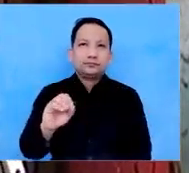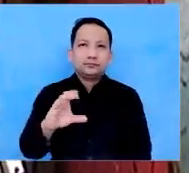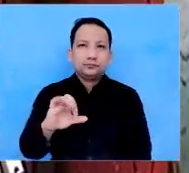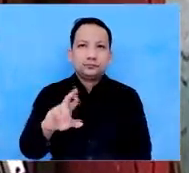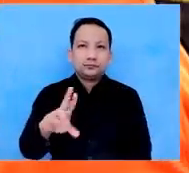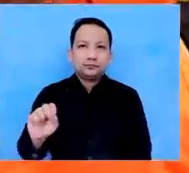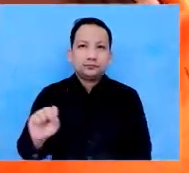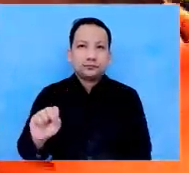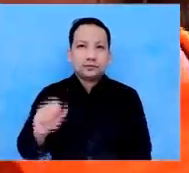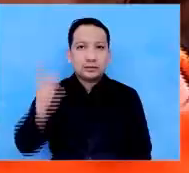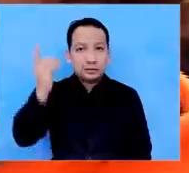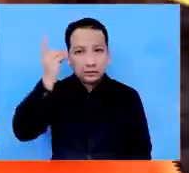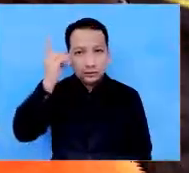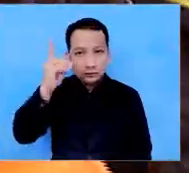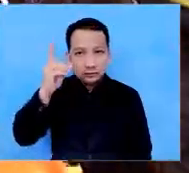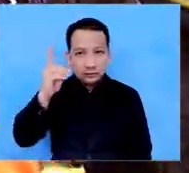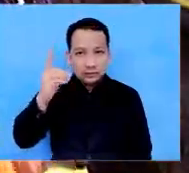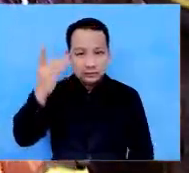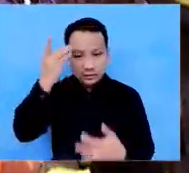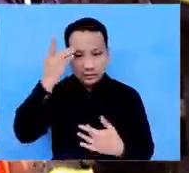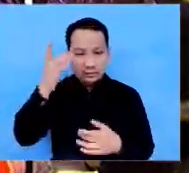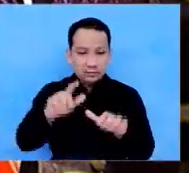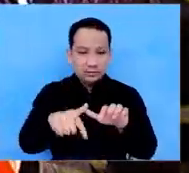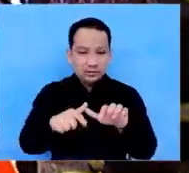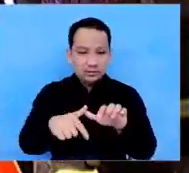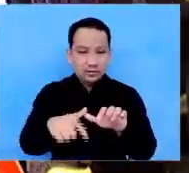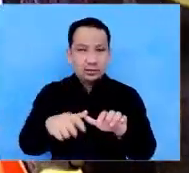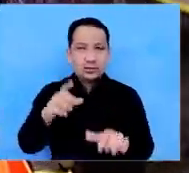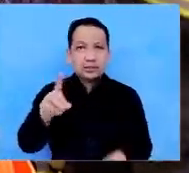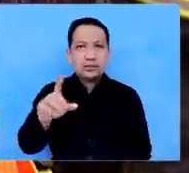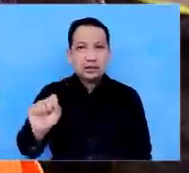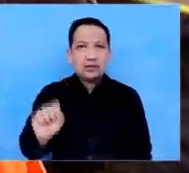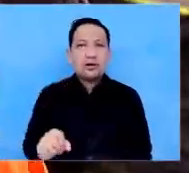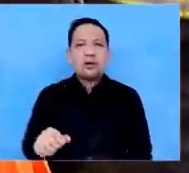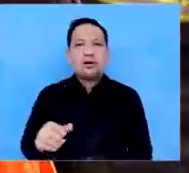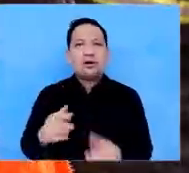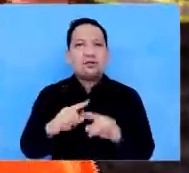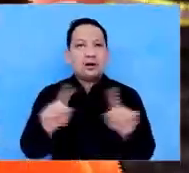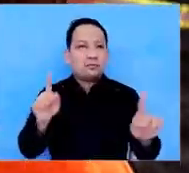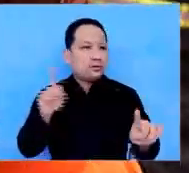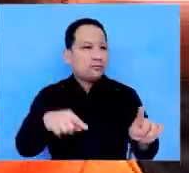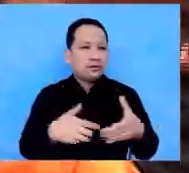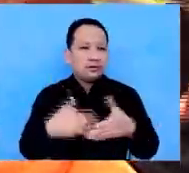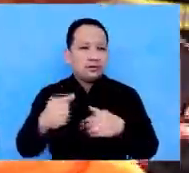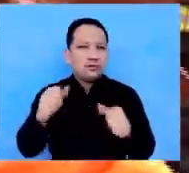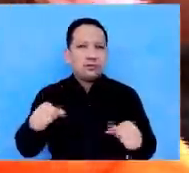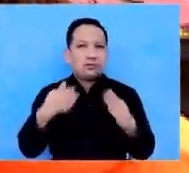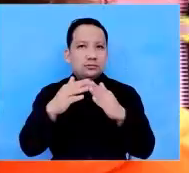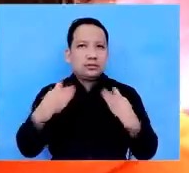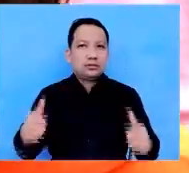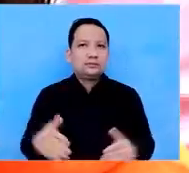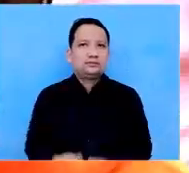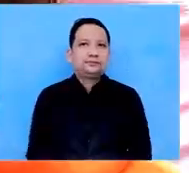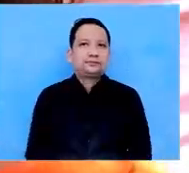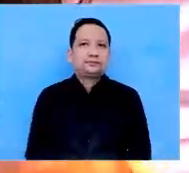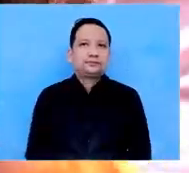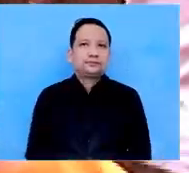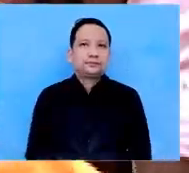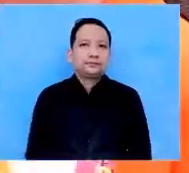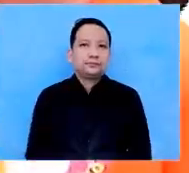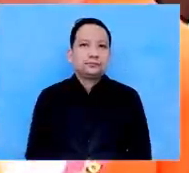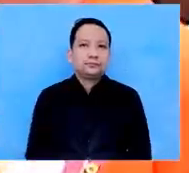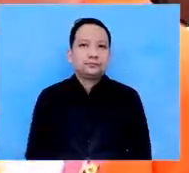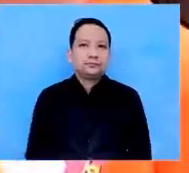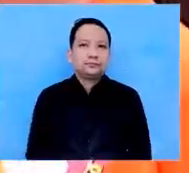Down syndrome. Sinubukan pa raw siyang sagipin ang kanyang amang si Baltazar, pero ayaw nitong lumabas mula sa nasusunog na bahay. Dumating ako